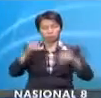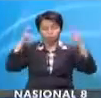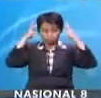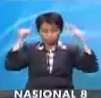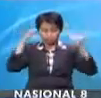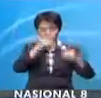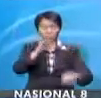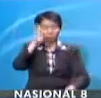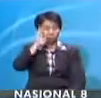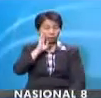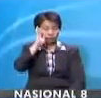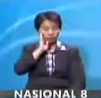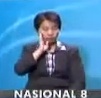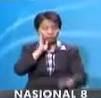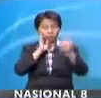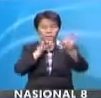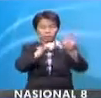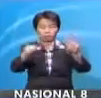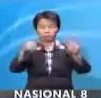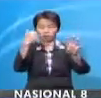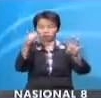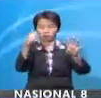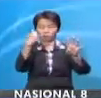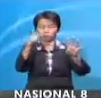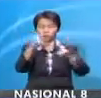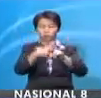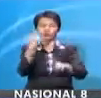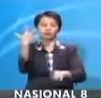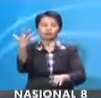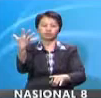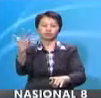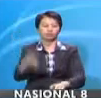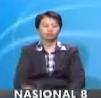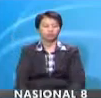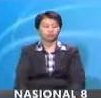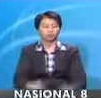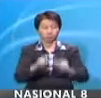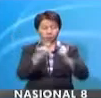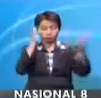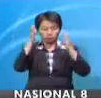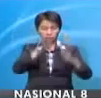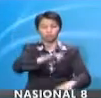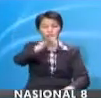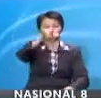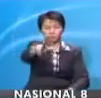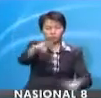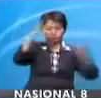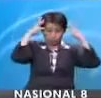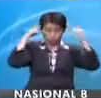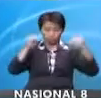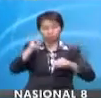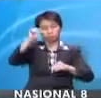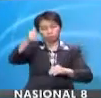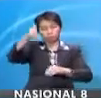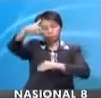dan Belgium pada 4 hingga 10 Mei depan. Skuad negara akan berlepas ke Belanda malam esok.